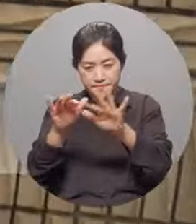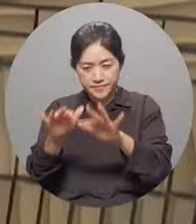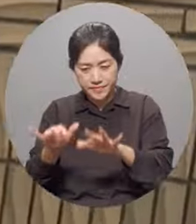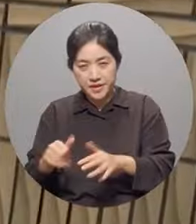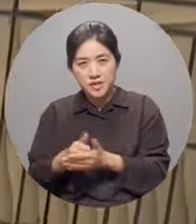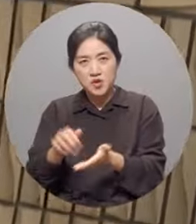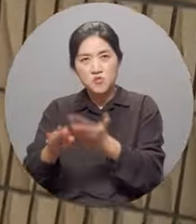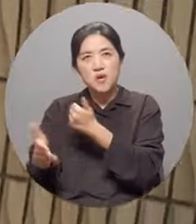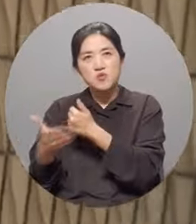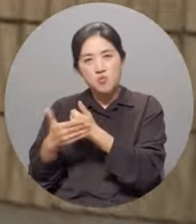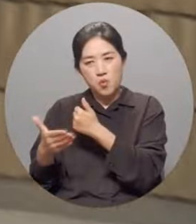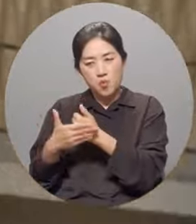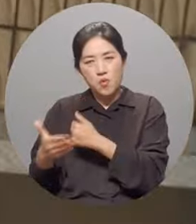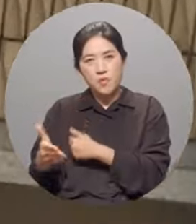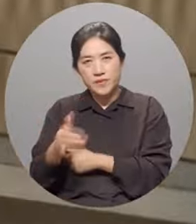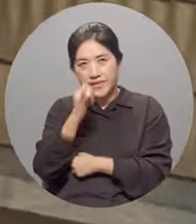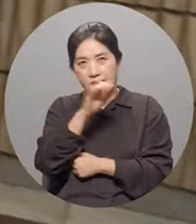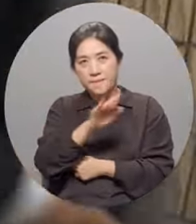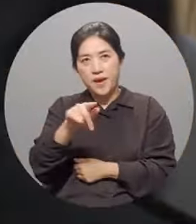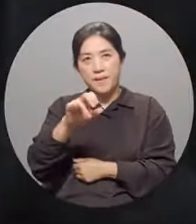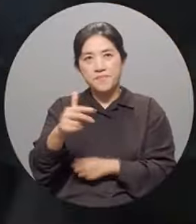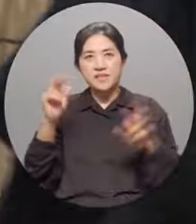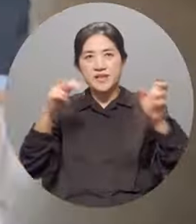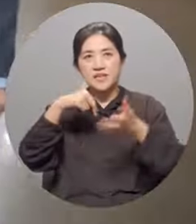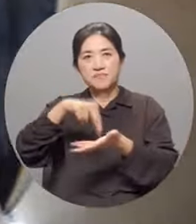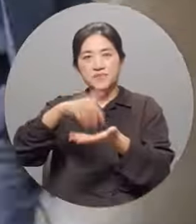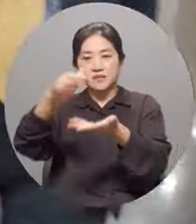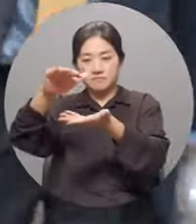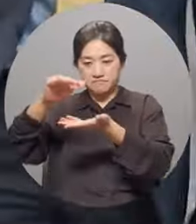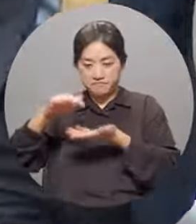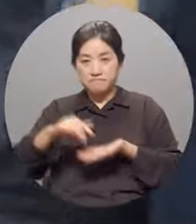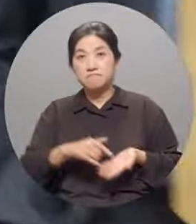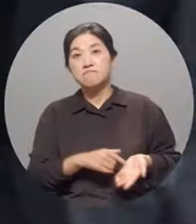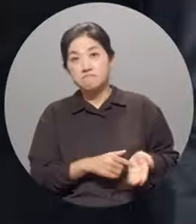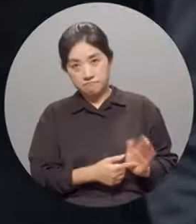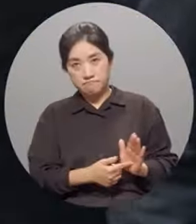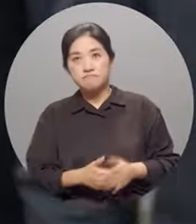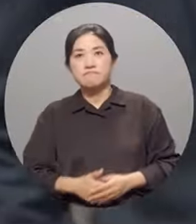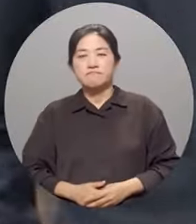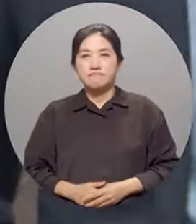후 을 받았다는 박민 사장의 입장을 전해왔습니다 MBC 뉴스 이입니다